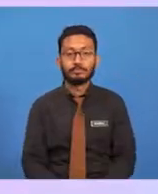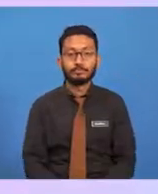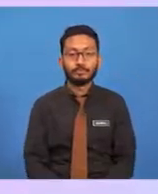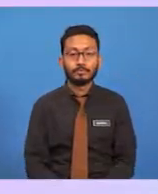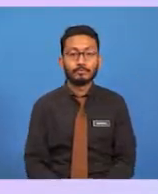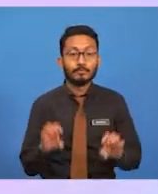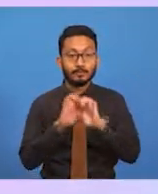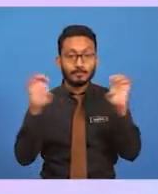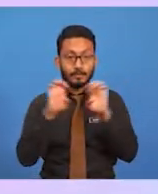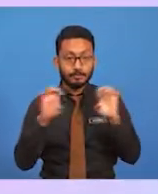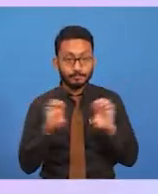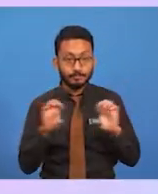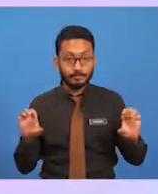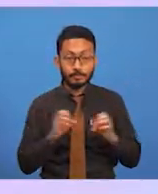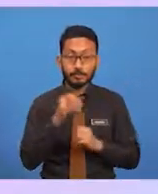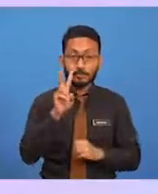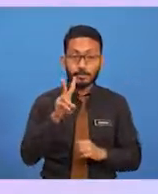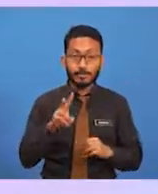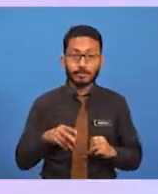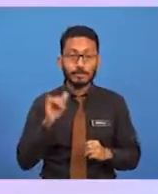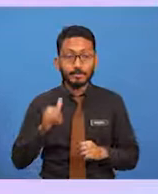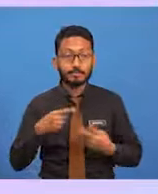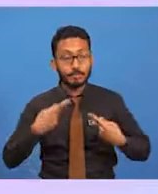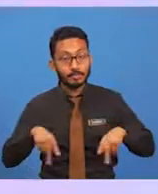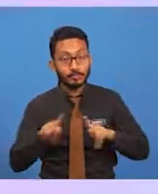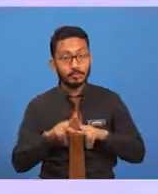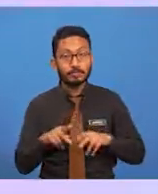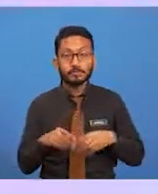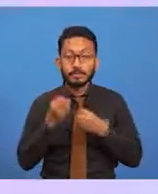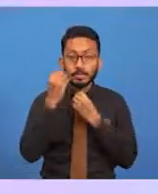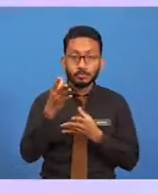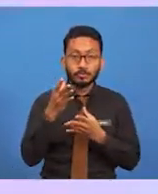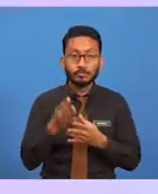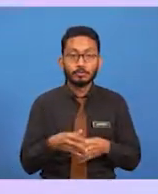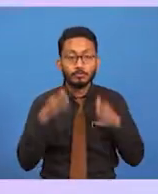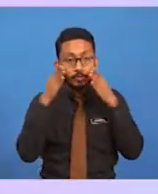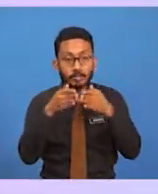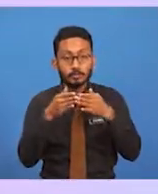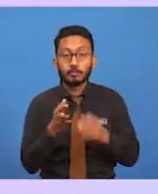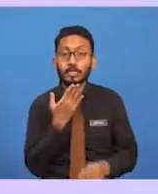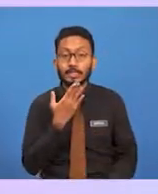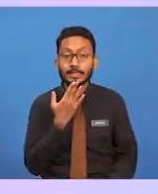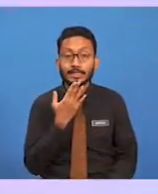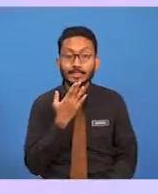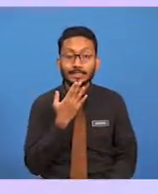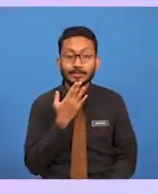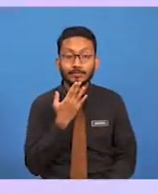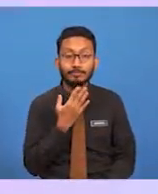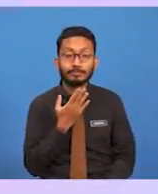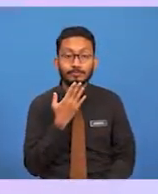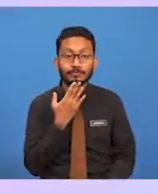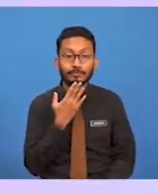Elemen yang kedua pula yang perlu diberi perhatian ialah warna. Warna